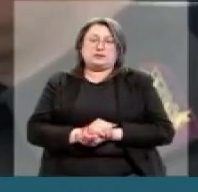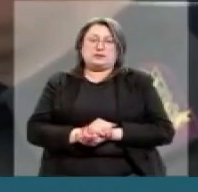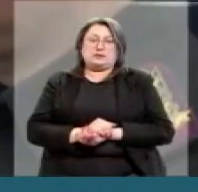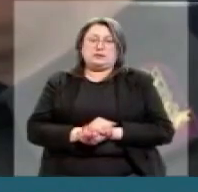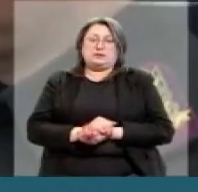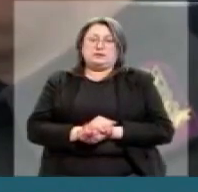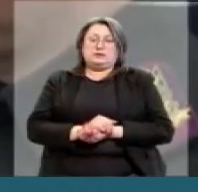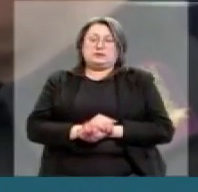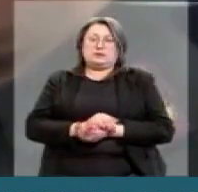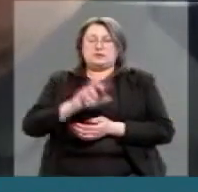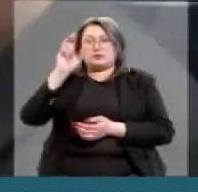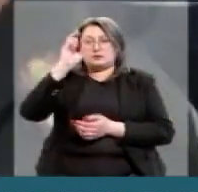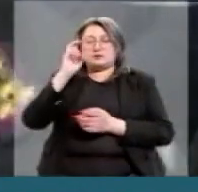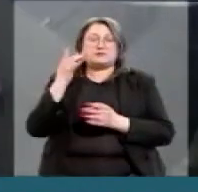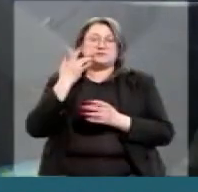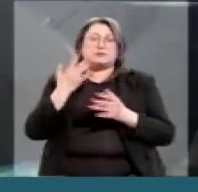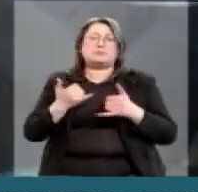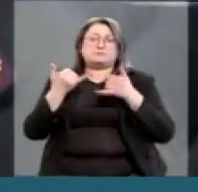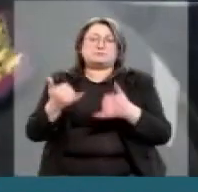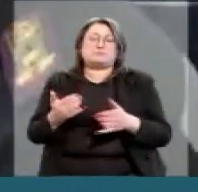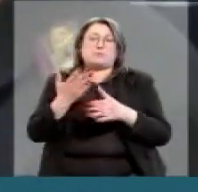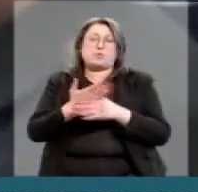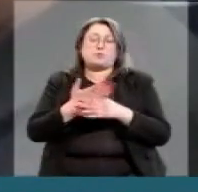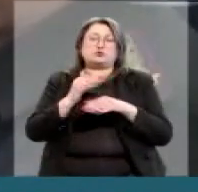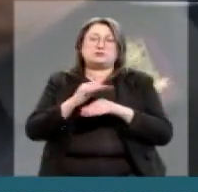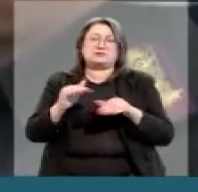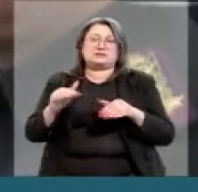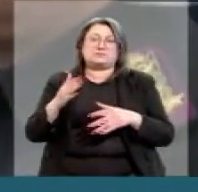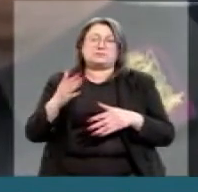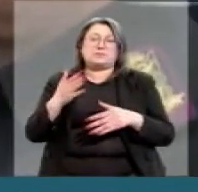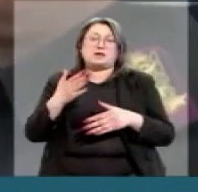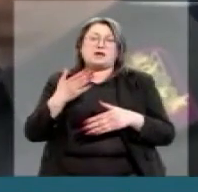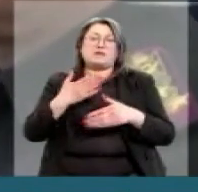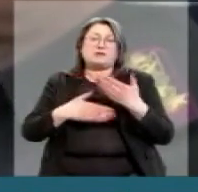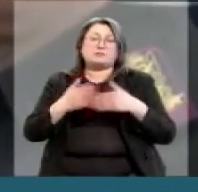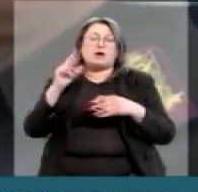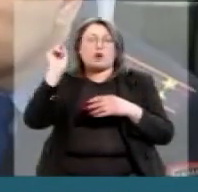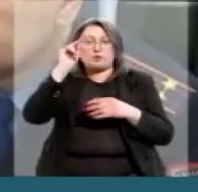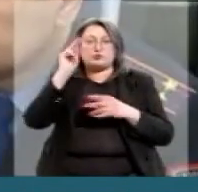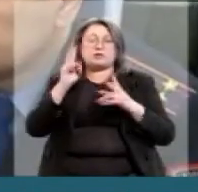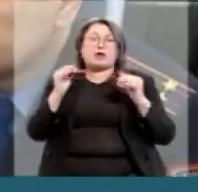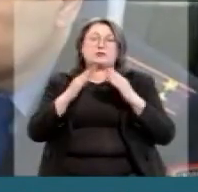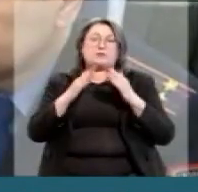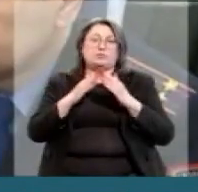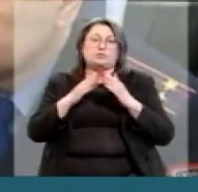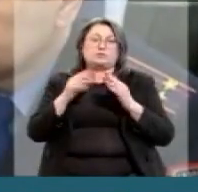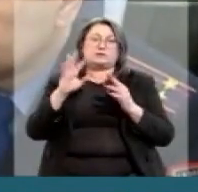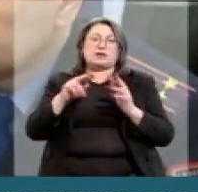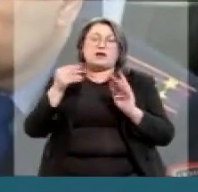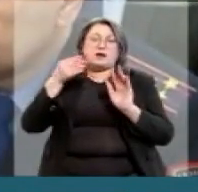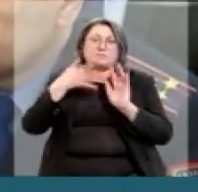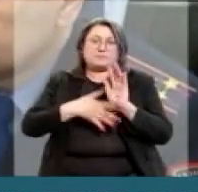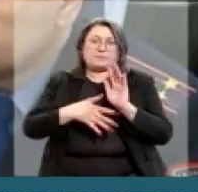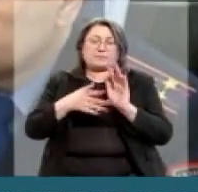Мемлекет тарапынан үйде оқитын мүгедектігі бар балаларға толық мемлекеттік қамсыздандырудағы мүгедек балалардың оқуға жұмсалған